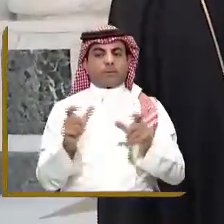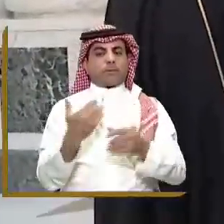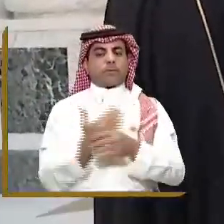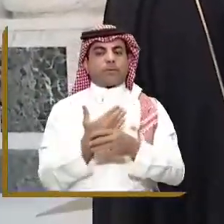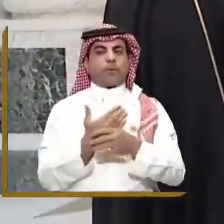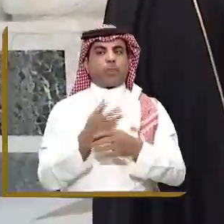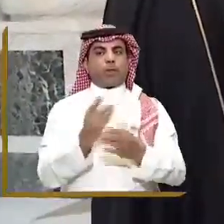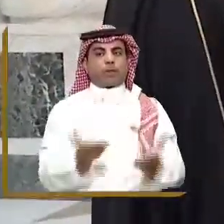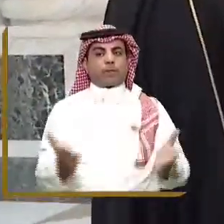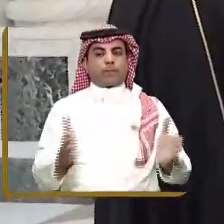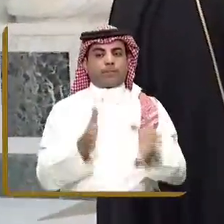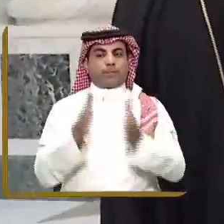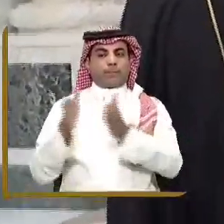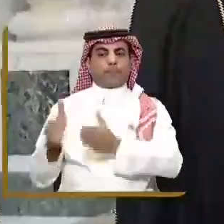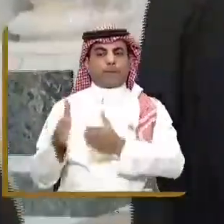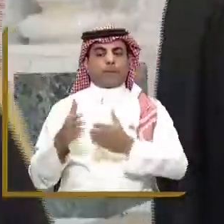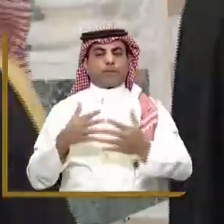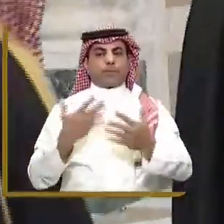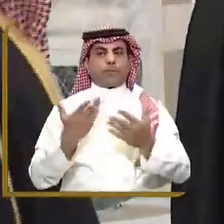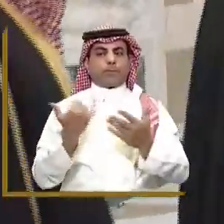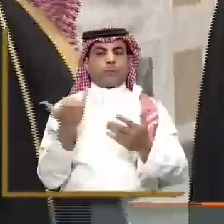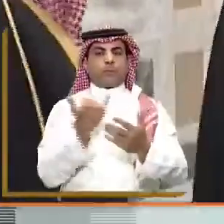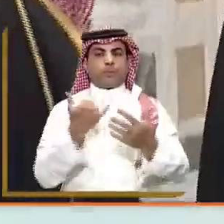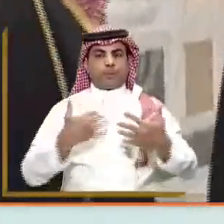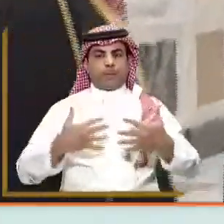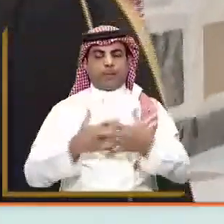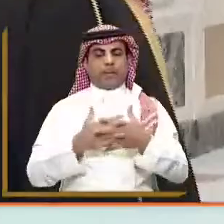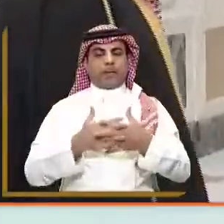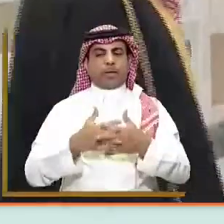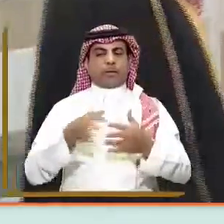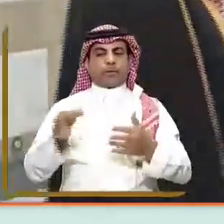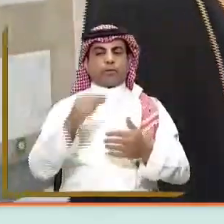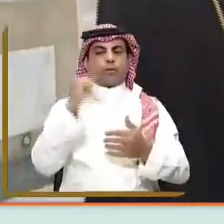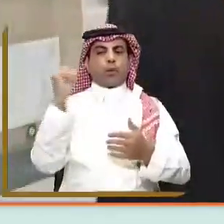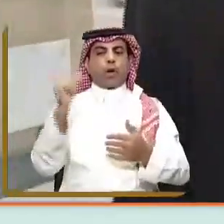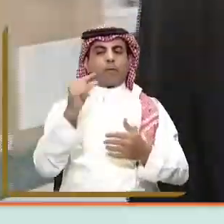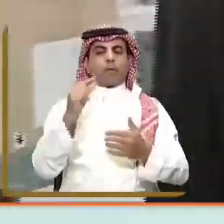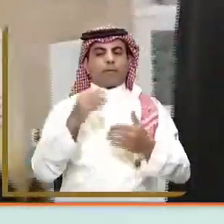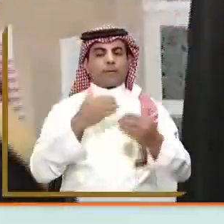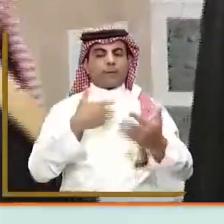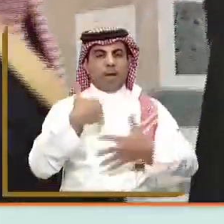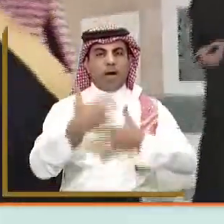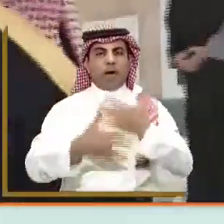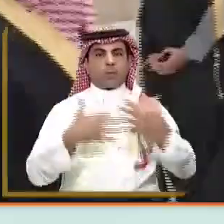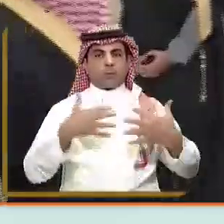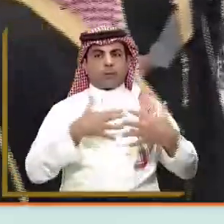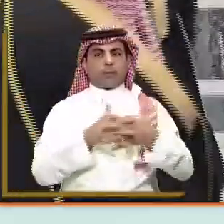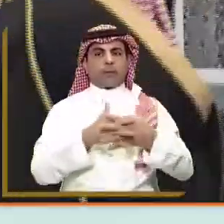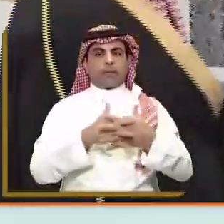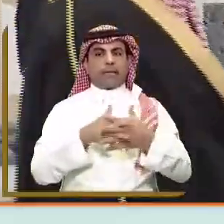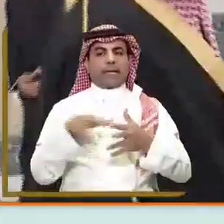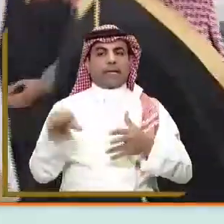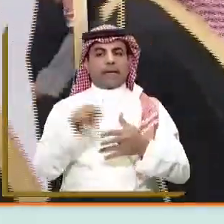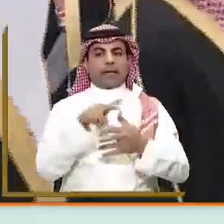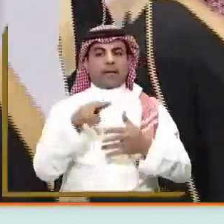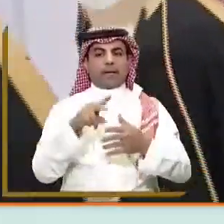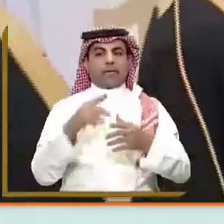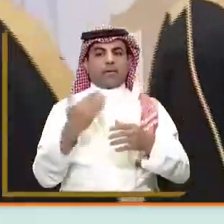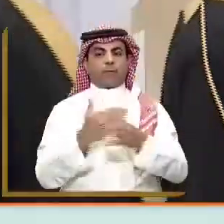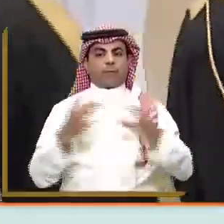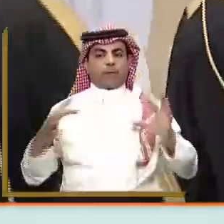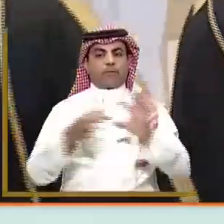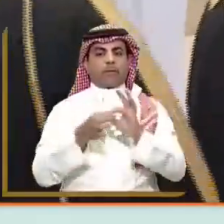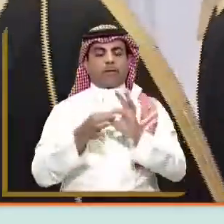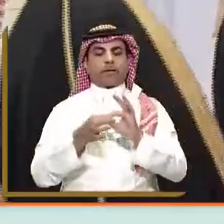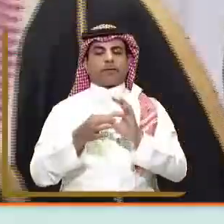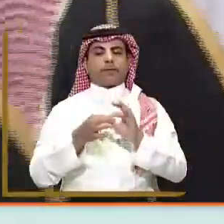البلدين، واستعرض الطرفان مجمل القضايا الإقليمية والدولية وبحثا سبل تعزيز العلاقات بين البلدين في